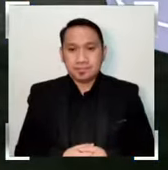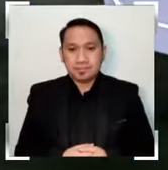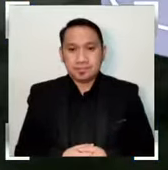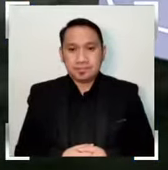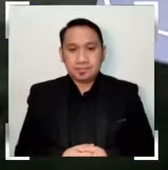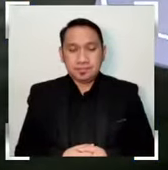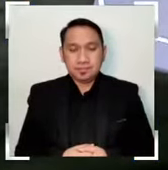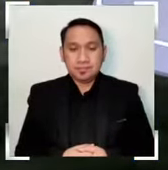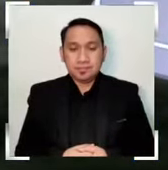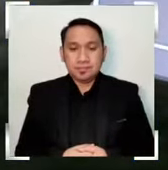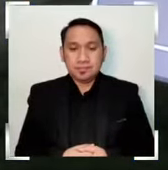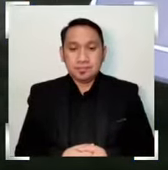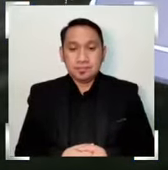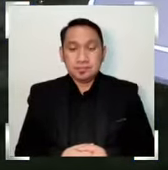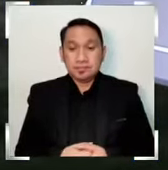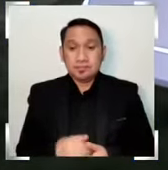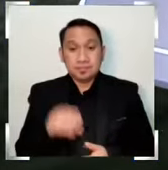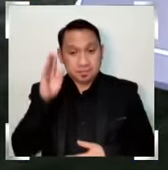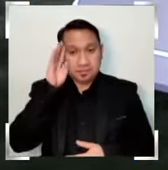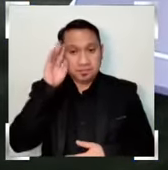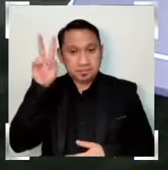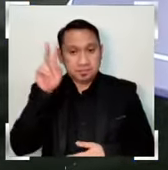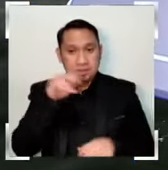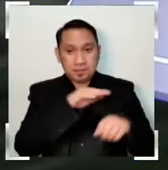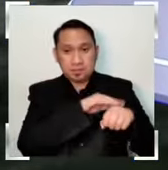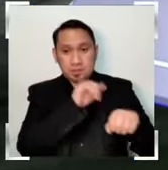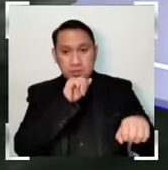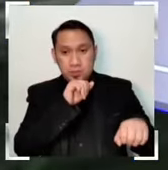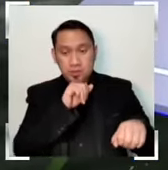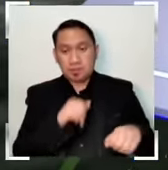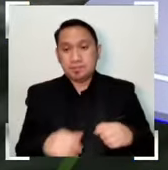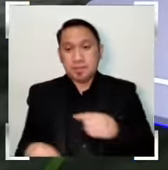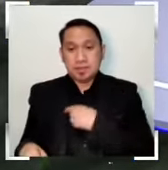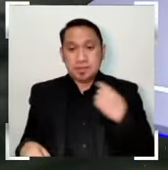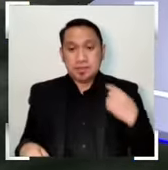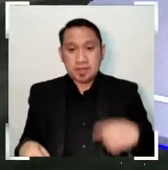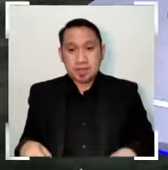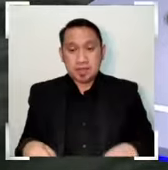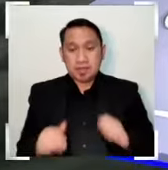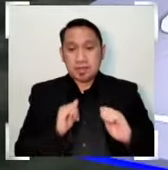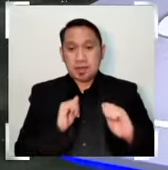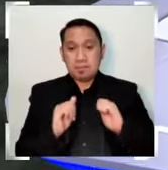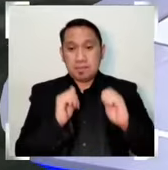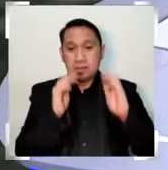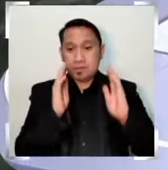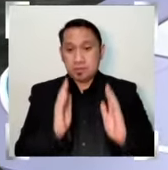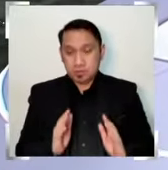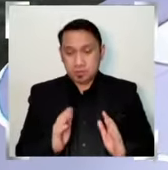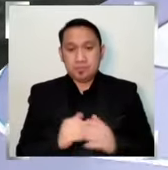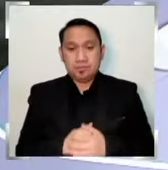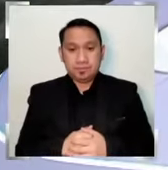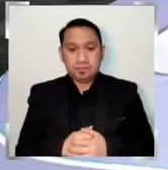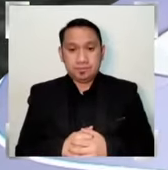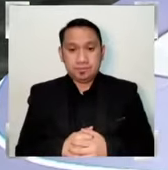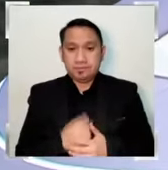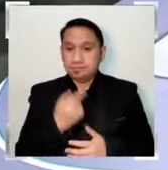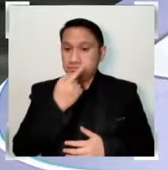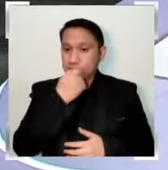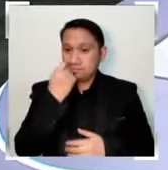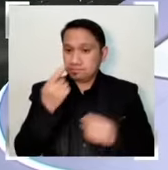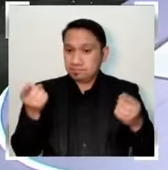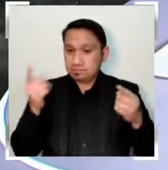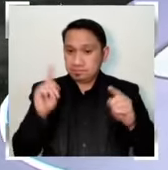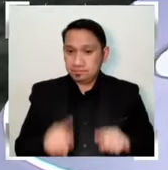Igan, pinatawag ni Pangulong Bongbong Marcos si Chinese Ambassador to the Philippines, Wang Xiyan. Dahil po yan sa panunutok ng